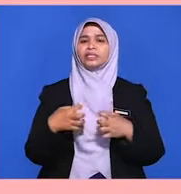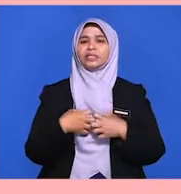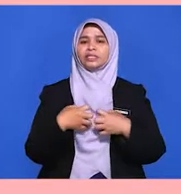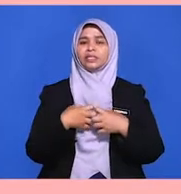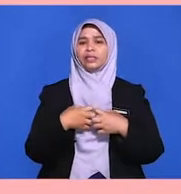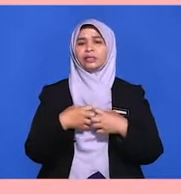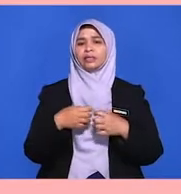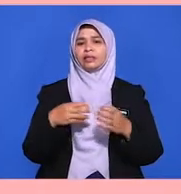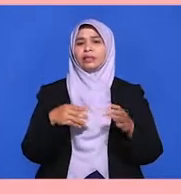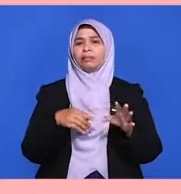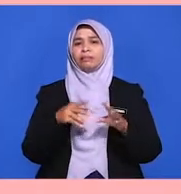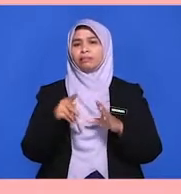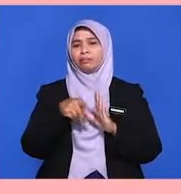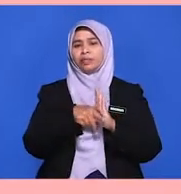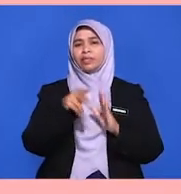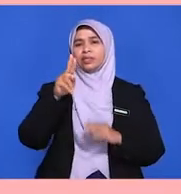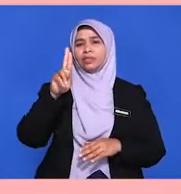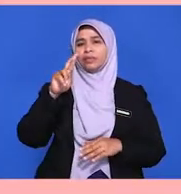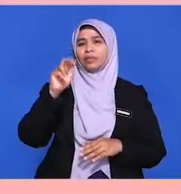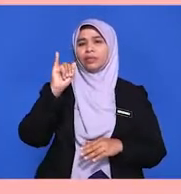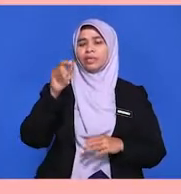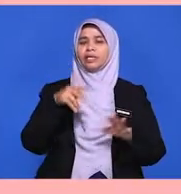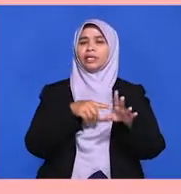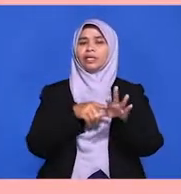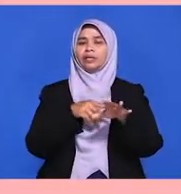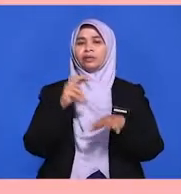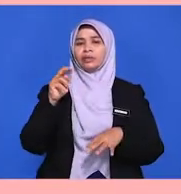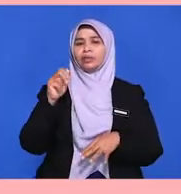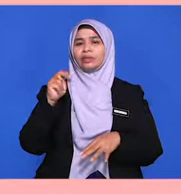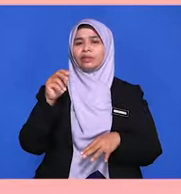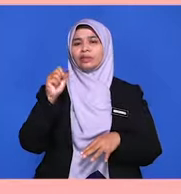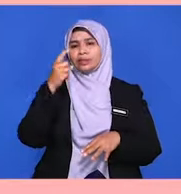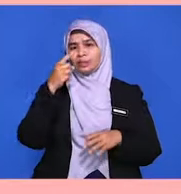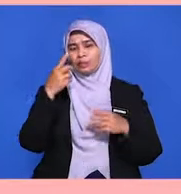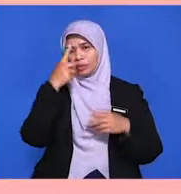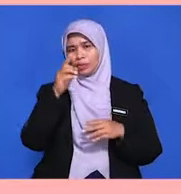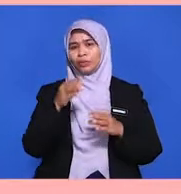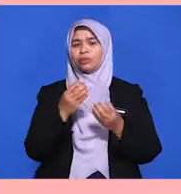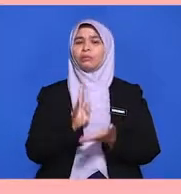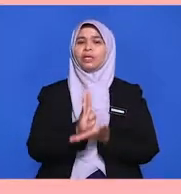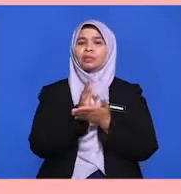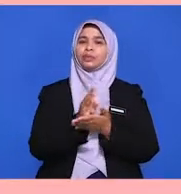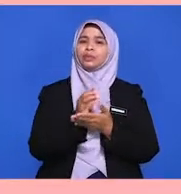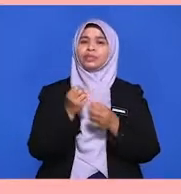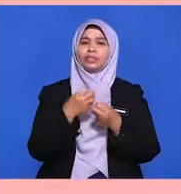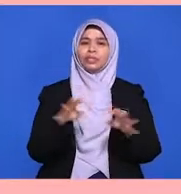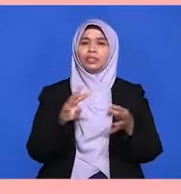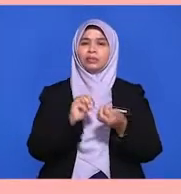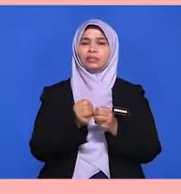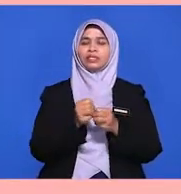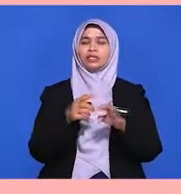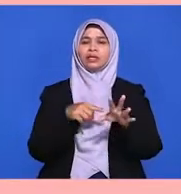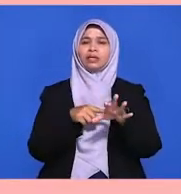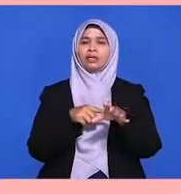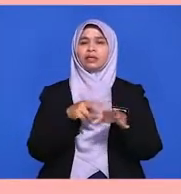nanas adalah untuk membantu peladang menyelesaikan masalah daun nanas yang mengambil